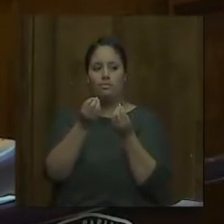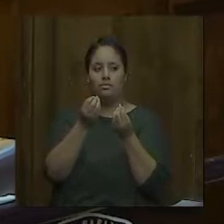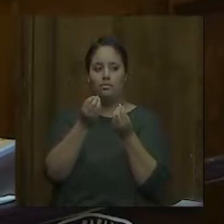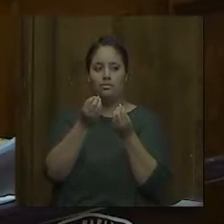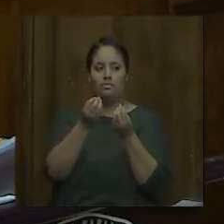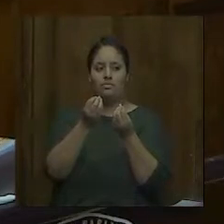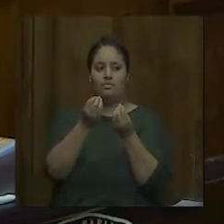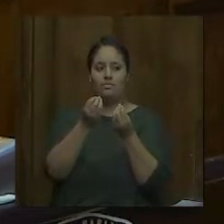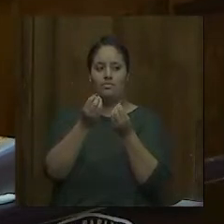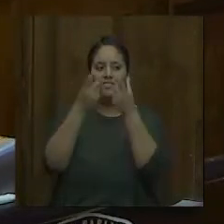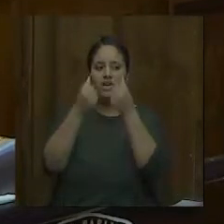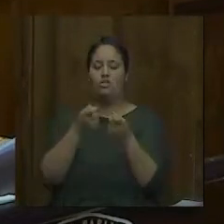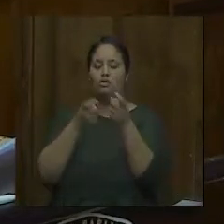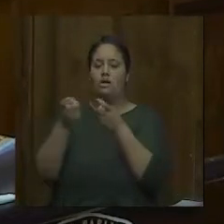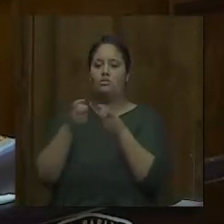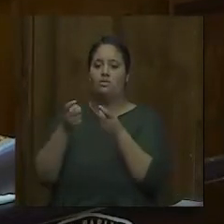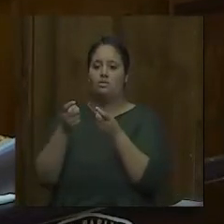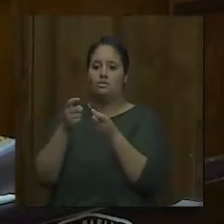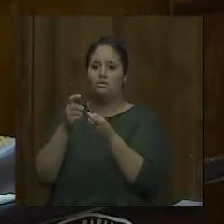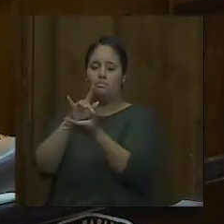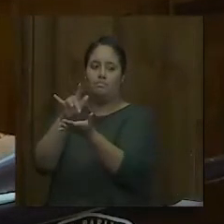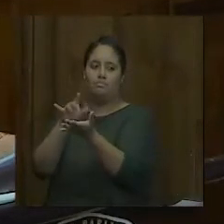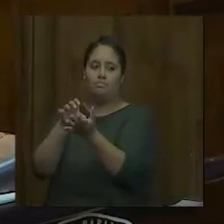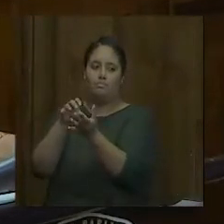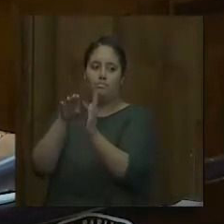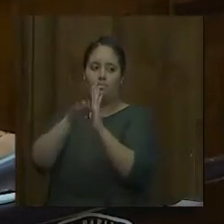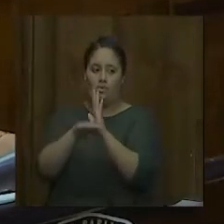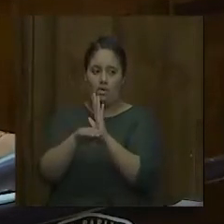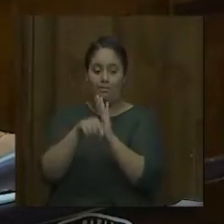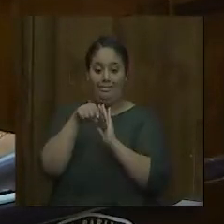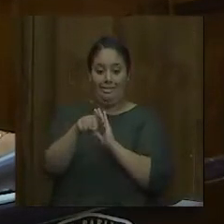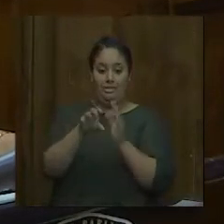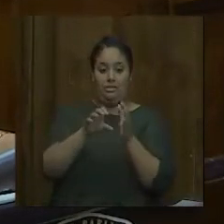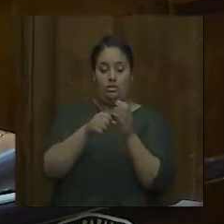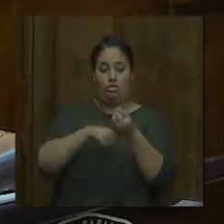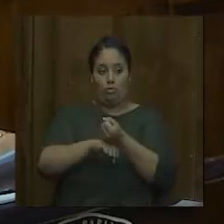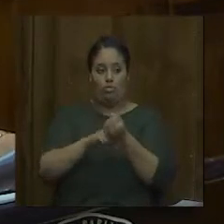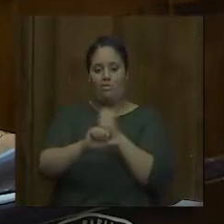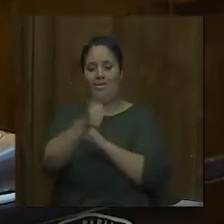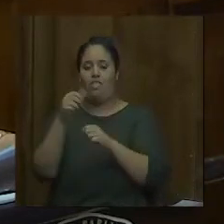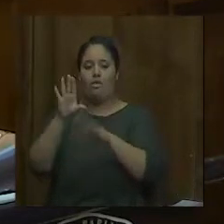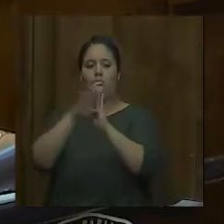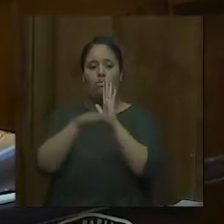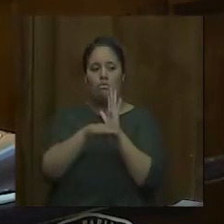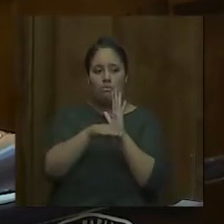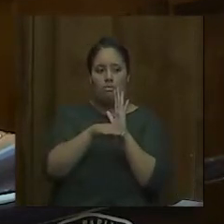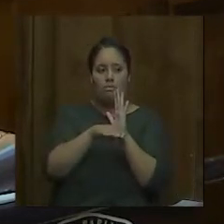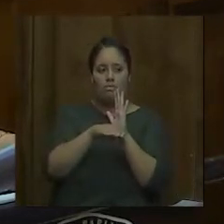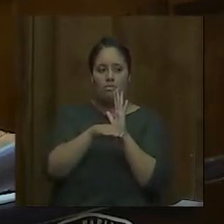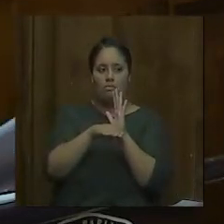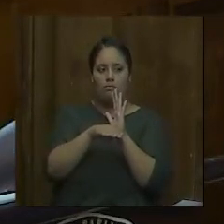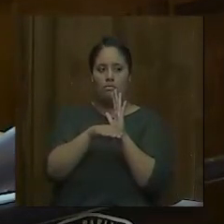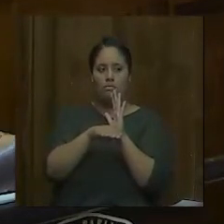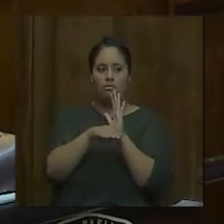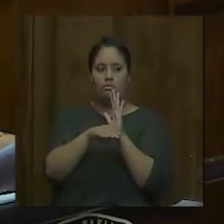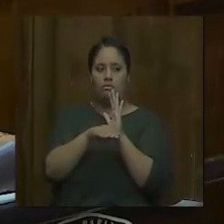van finansiële bestuurspraktyke. Hierdie toekenning sal ondersteuning bied aan alle ander programme en stel hulle in staat om dienslewering aan